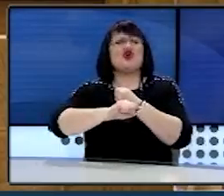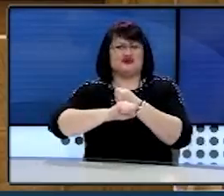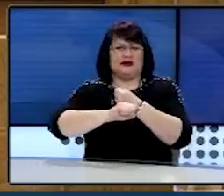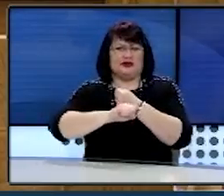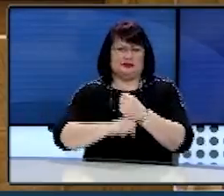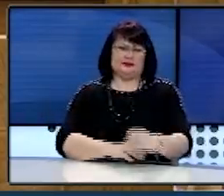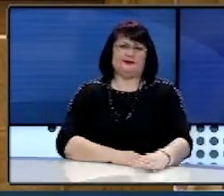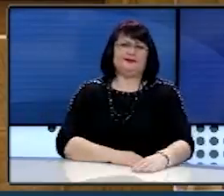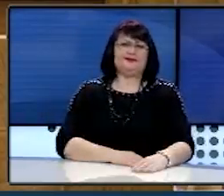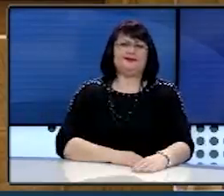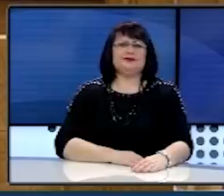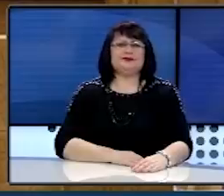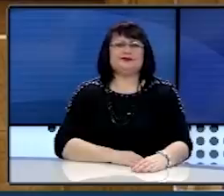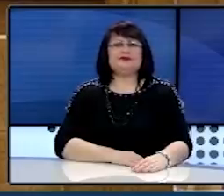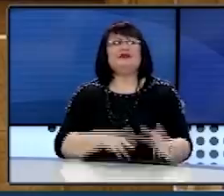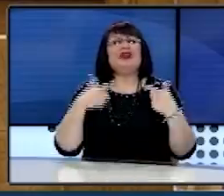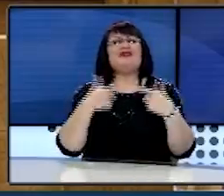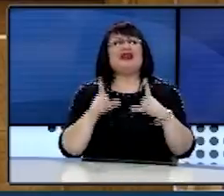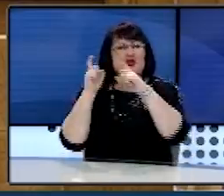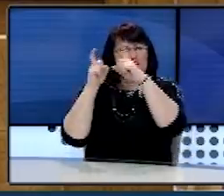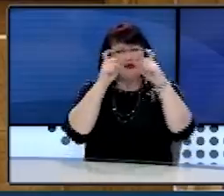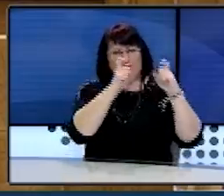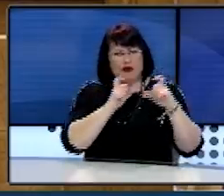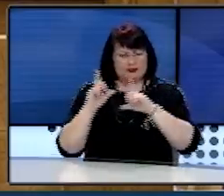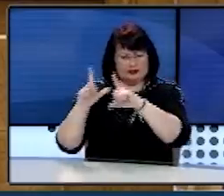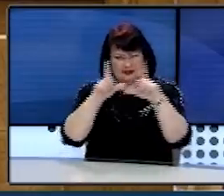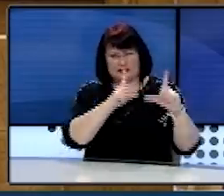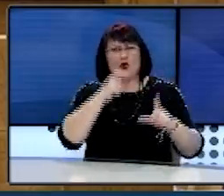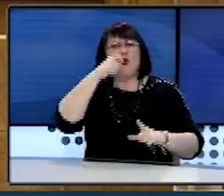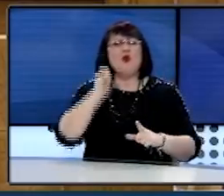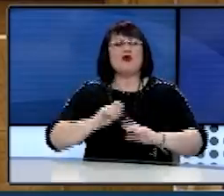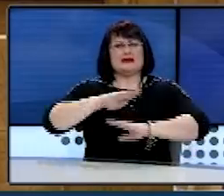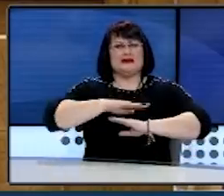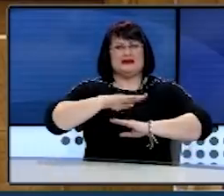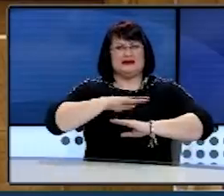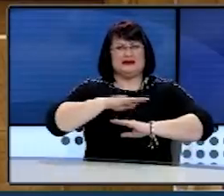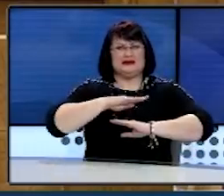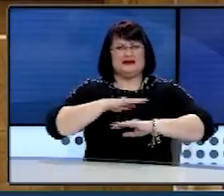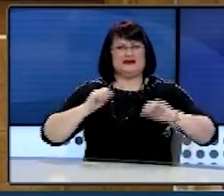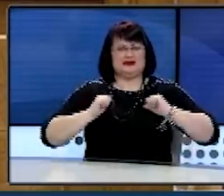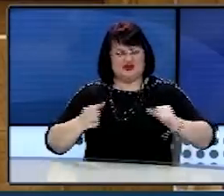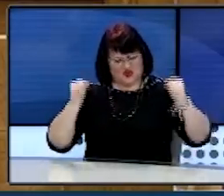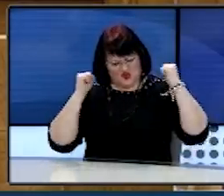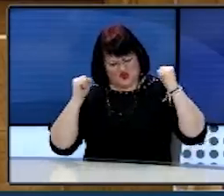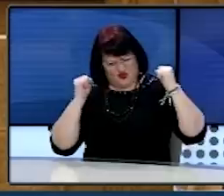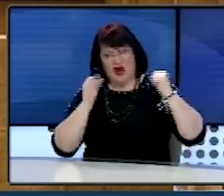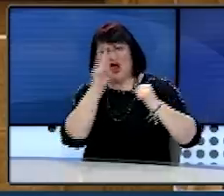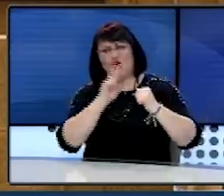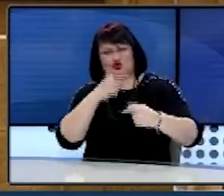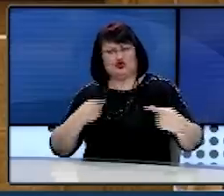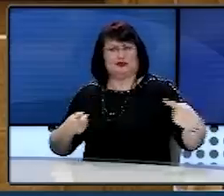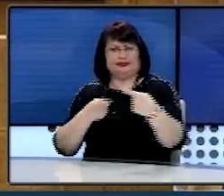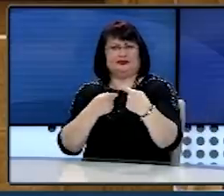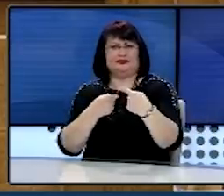αγώνα. Εμφανίστηκαν βίντεο και φωτογραφίες που έδειχναν ουκρανικά στρατεύματα με θάρρος και αντοχή να αντιμετωπίζουν Ρώσους